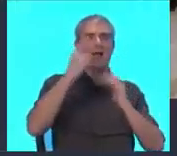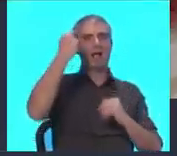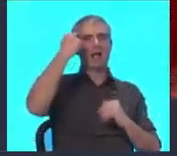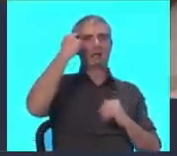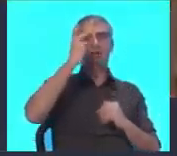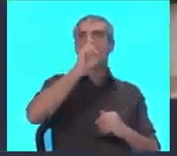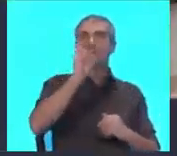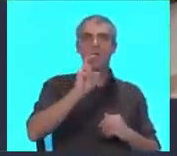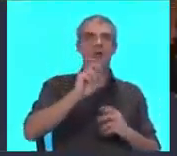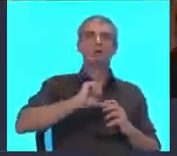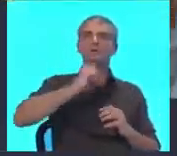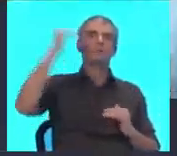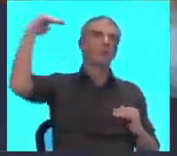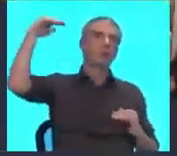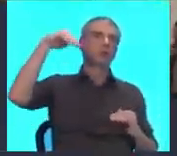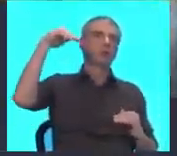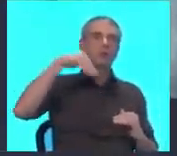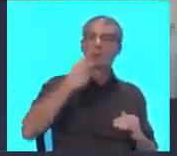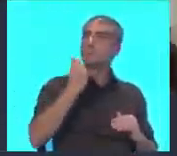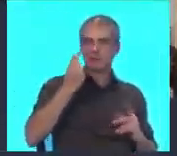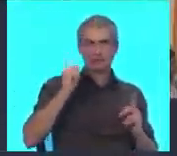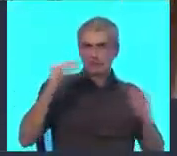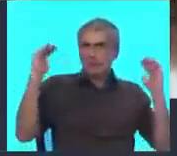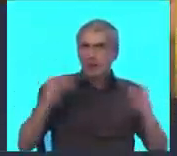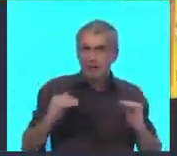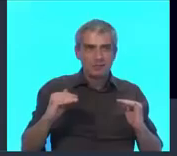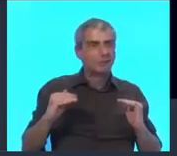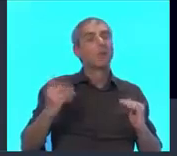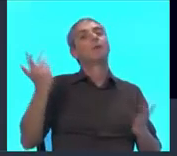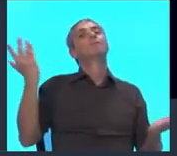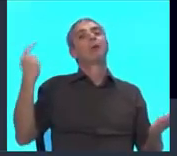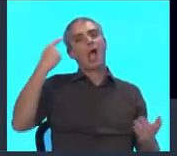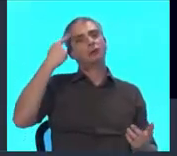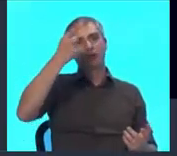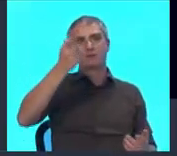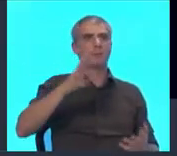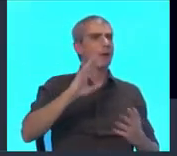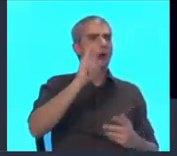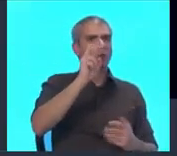הדולר שובר שיאים שליליים והמחירים אמורים לרדת. אז חשבו.